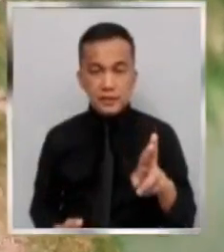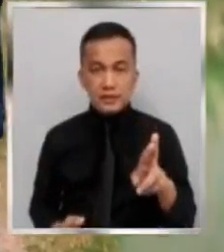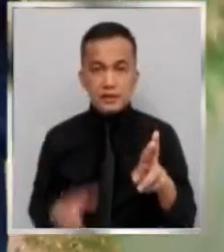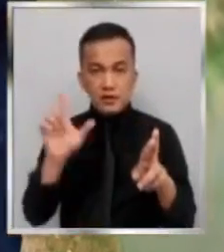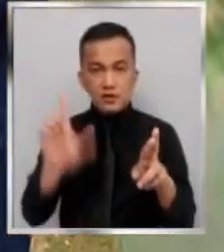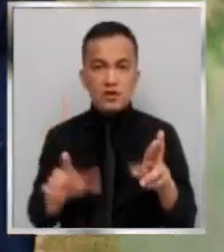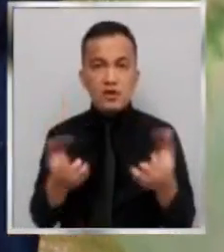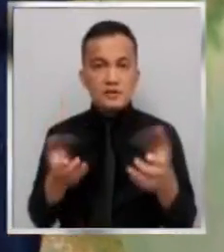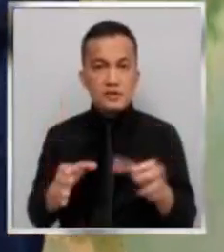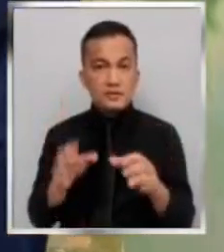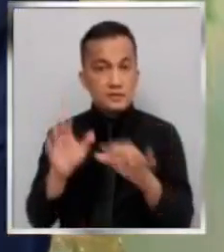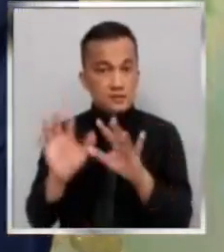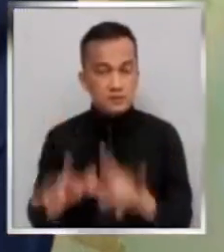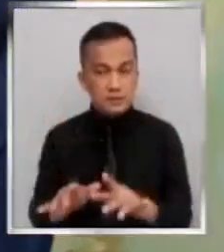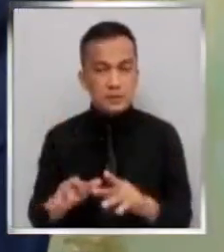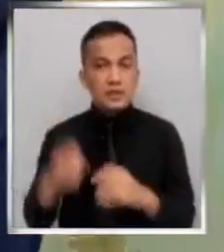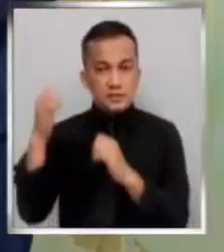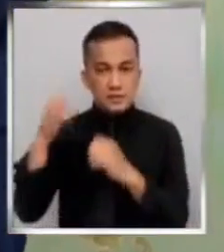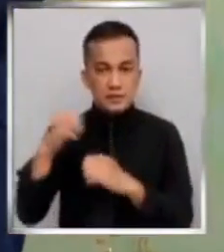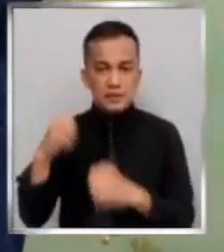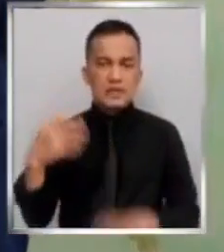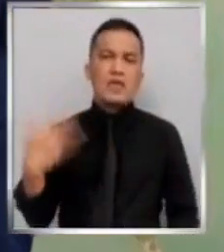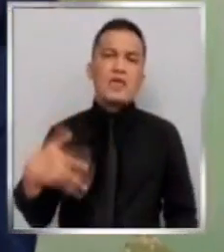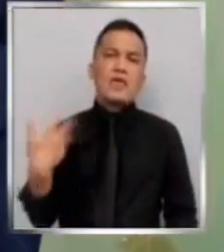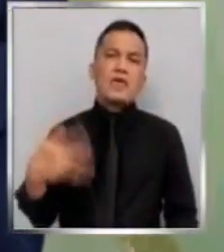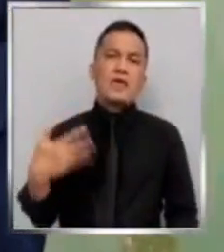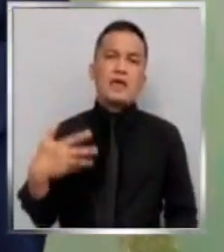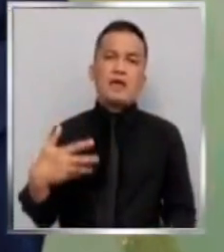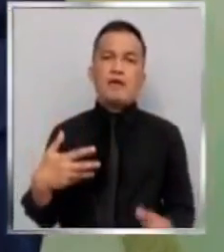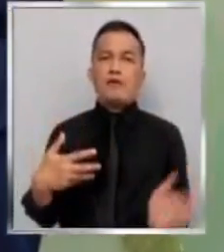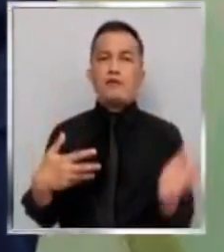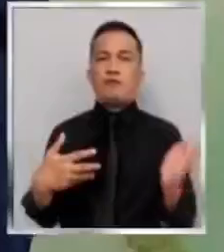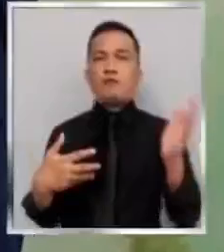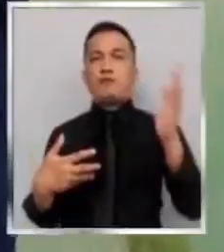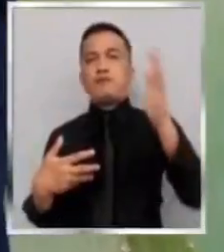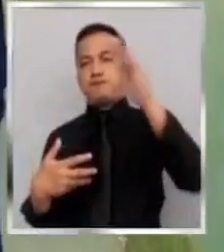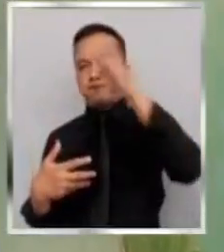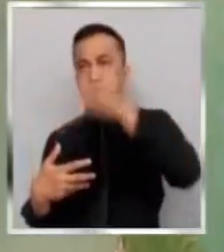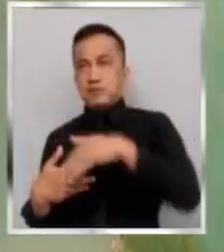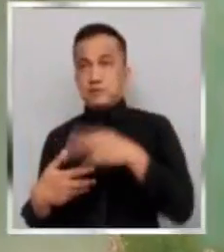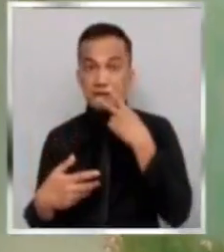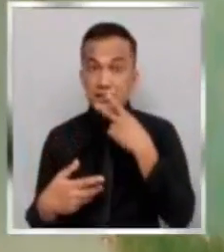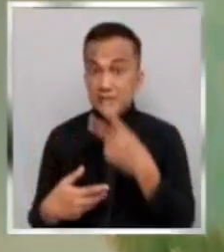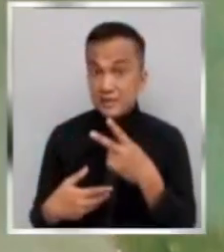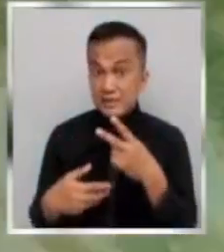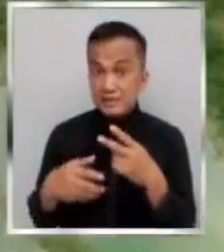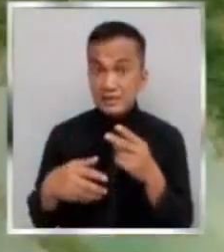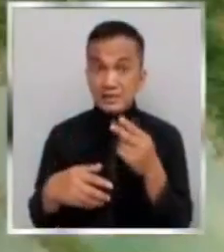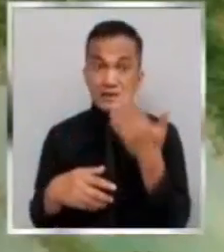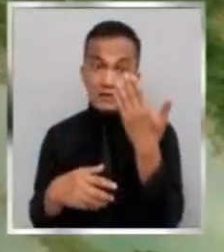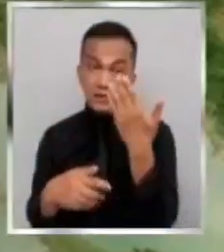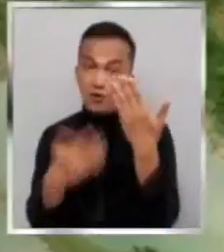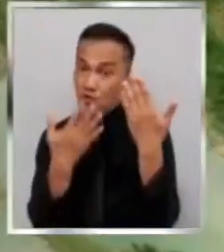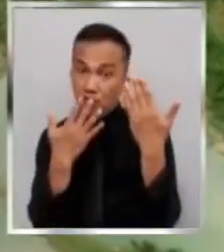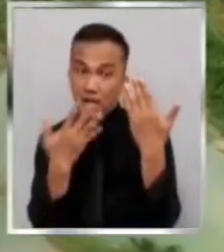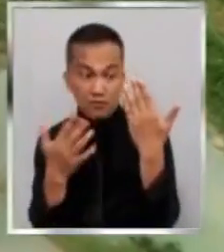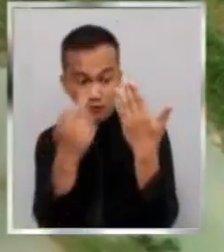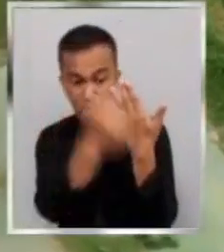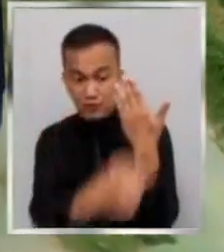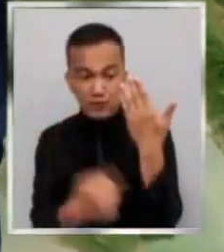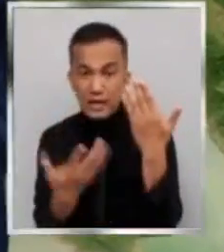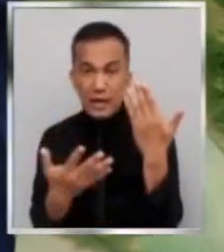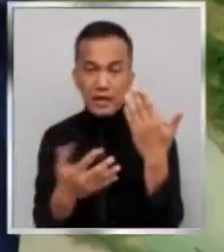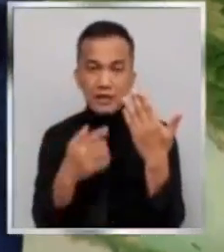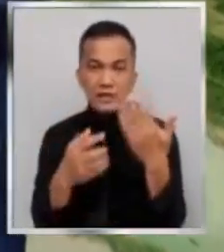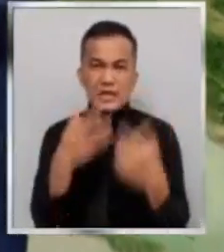asahan ang maalisangang panahon. Maghapon yan, makikita nyo walang kakulay-kulay. At ang init factor natin bukas, posibleng umabot